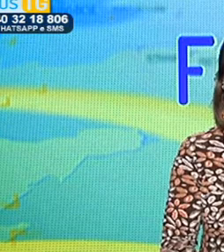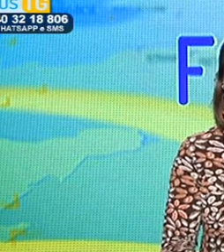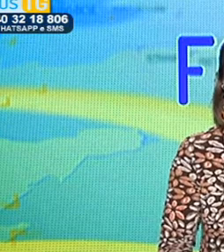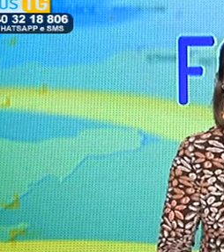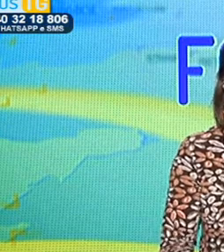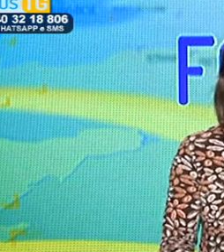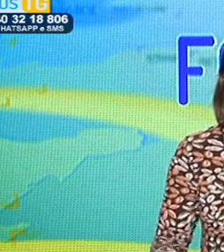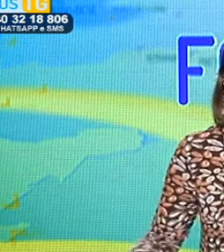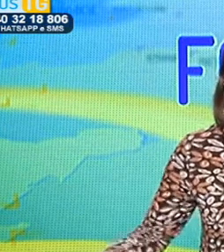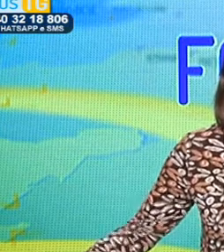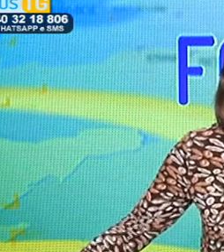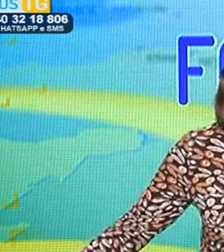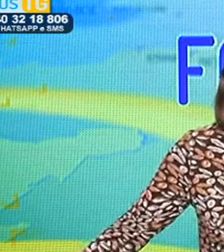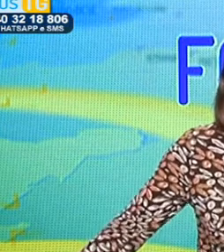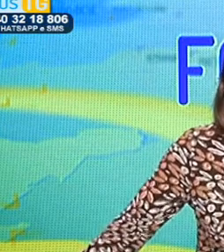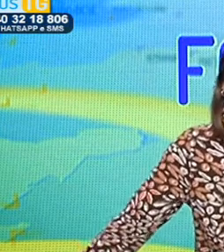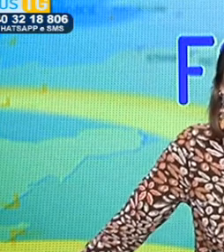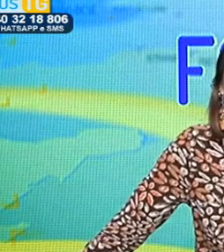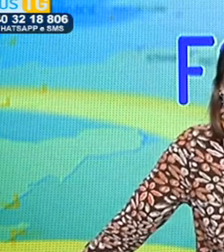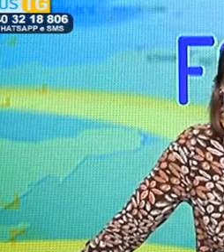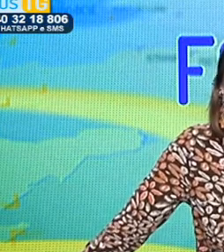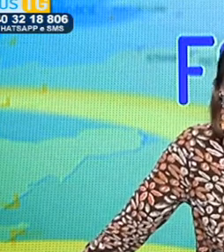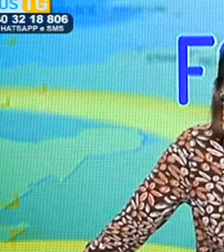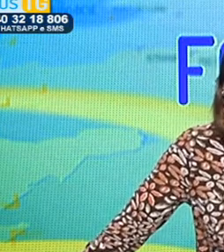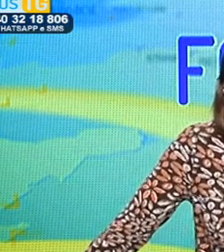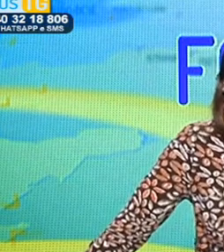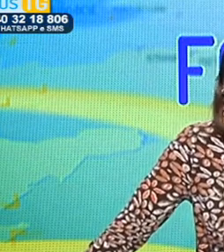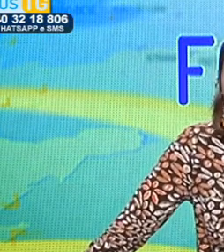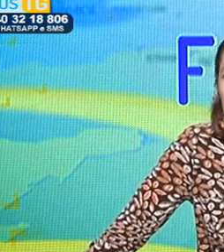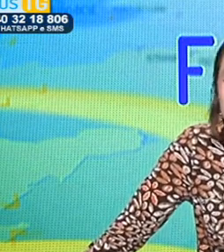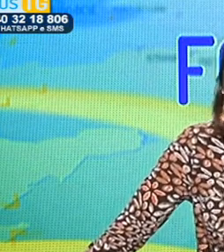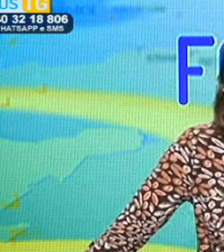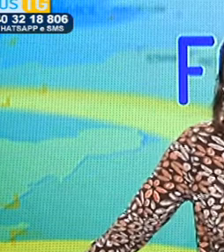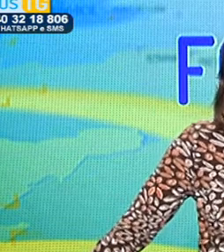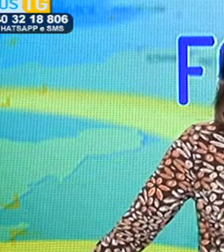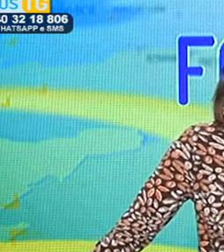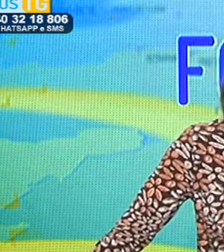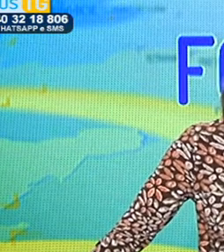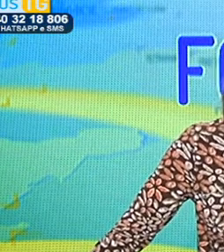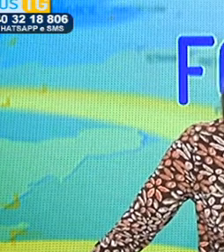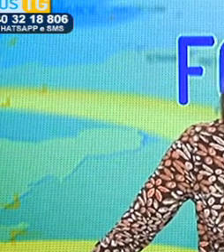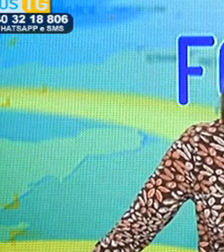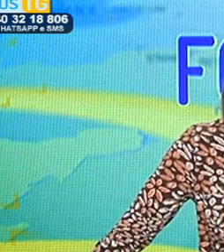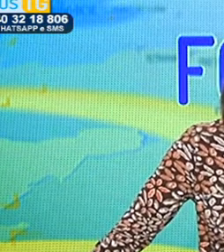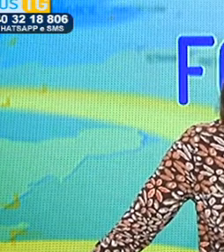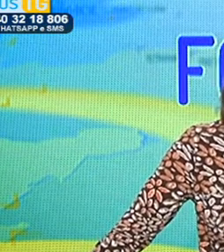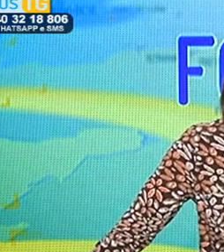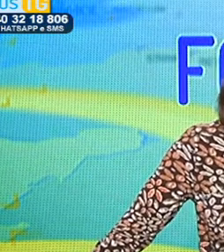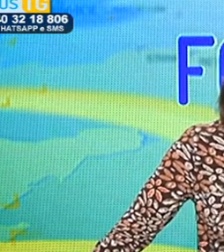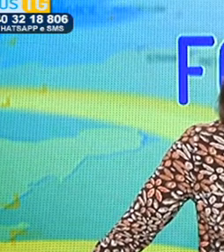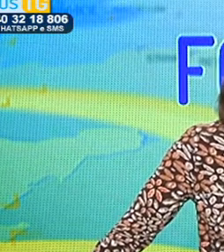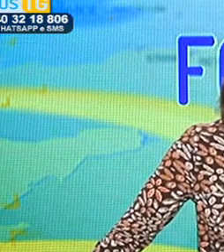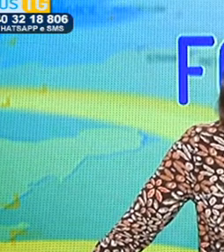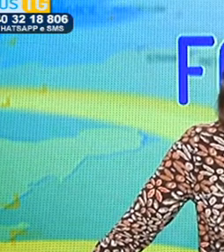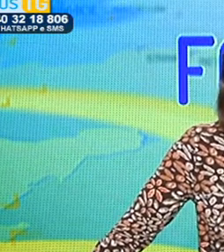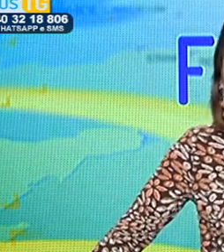over ottantenni, e sul piatto anche tutta la questione delle difficoltà che stanno incontrando soprattutto esercenti